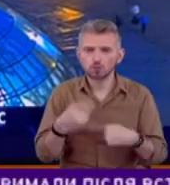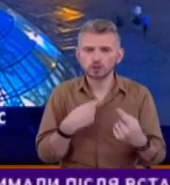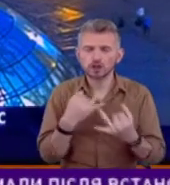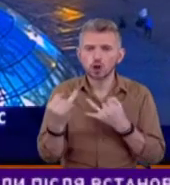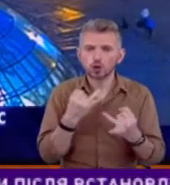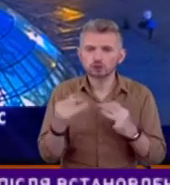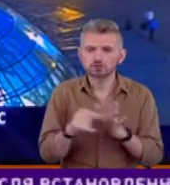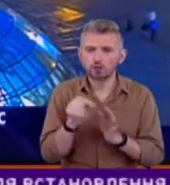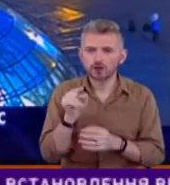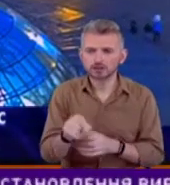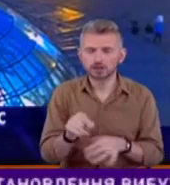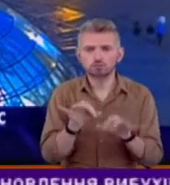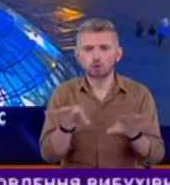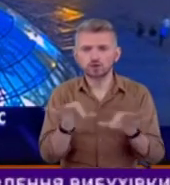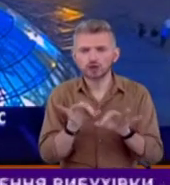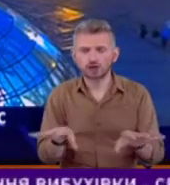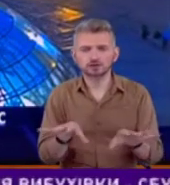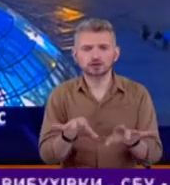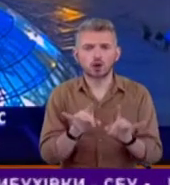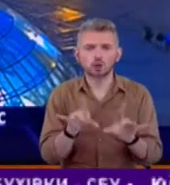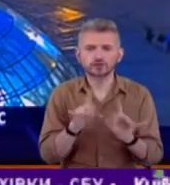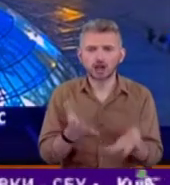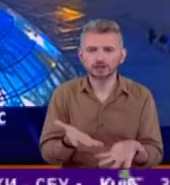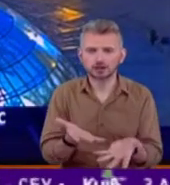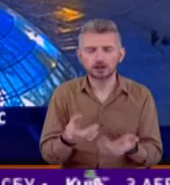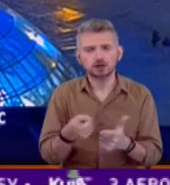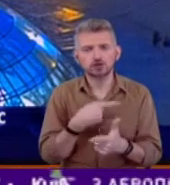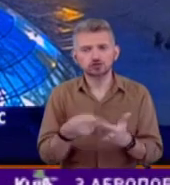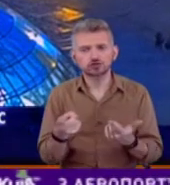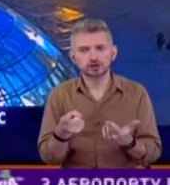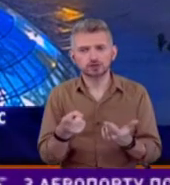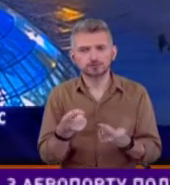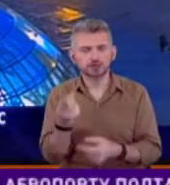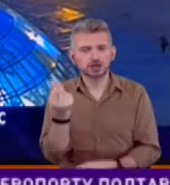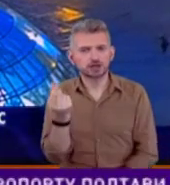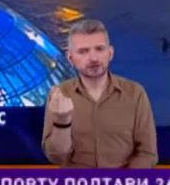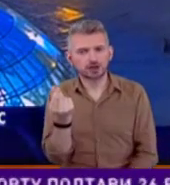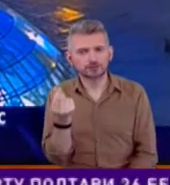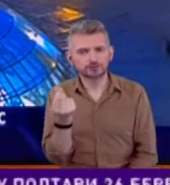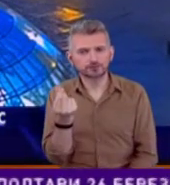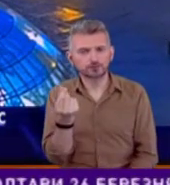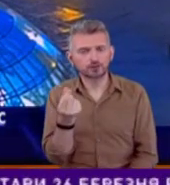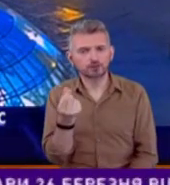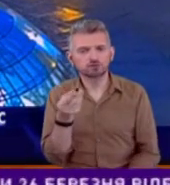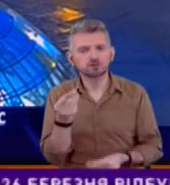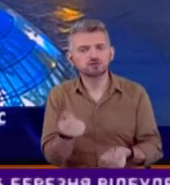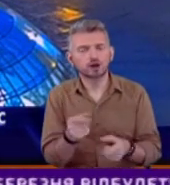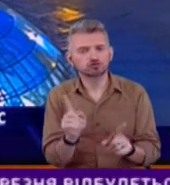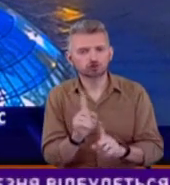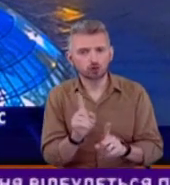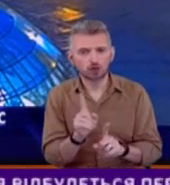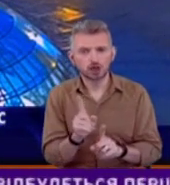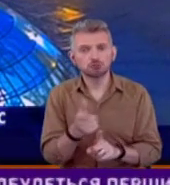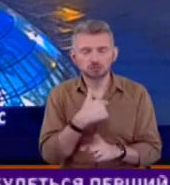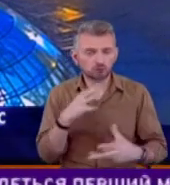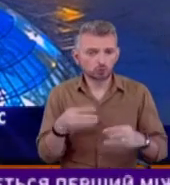ним, пояснення, роз'яснення, чи гривні? От ми якраз приходимо до цього, і